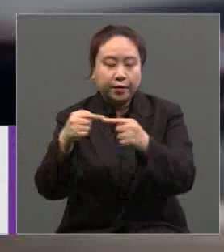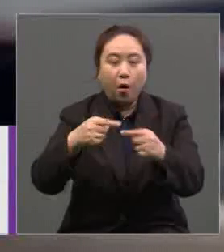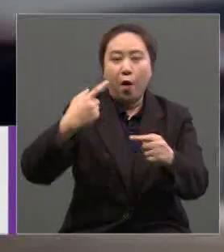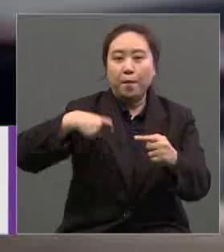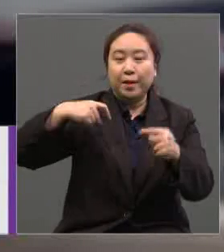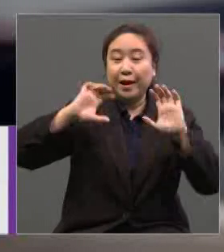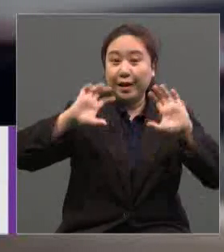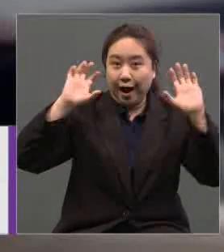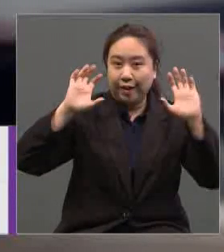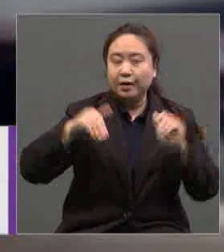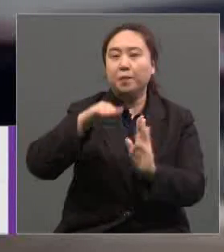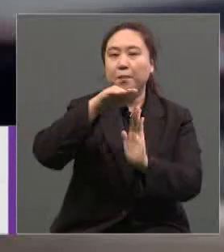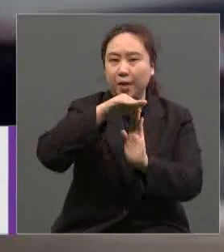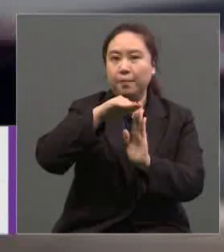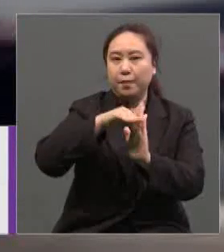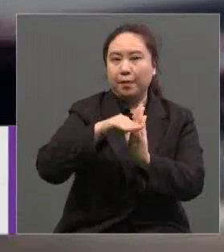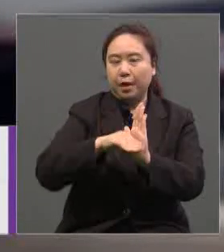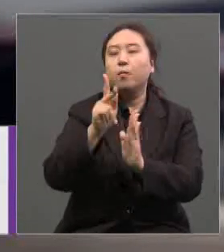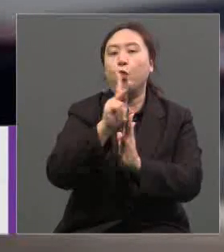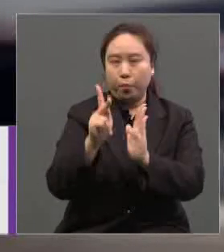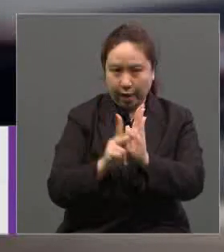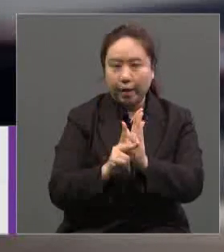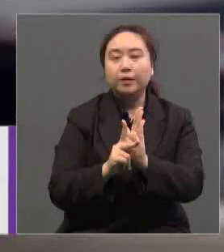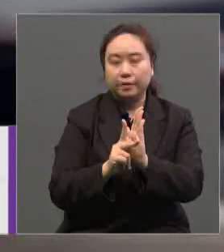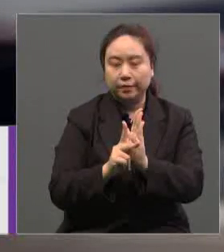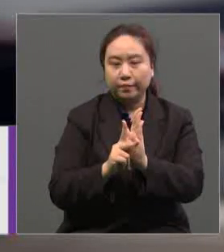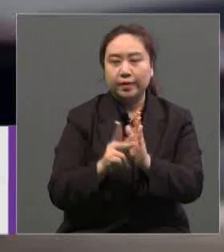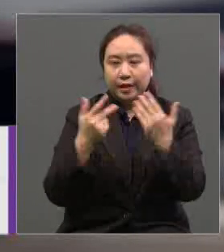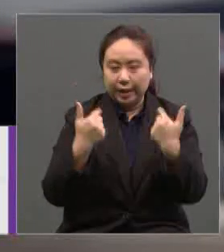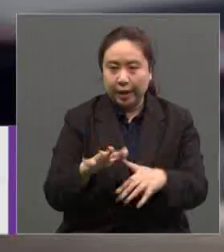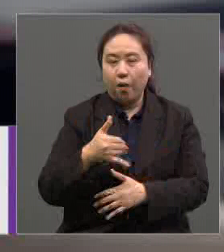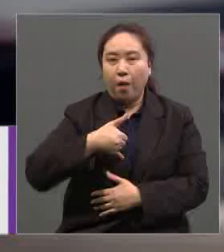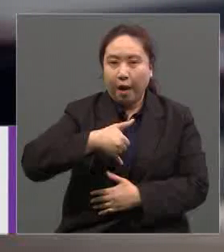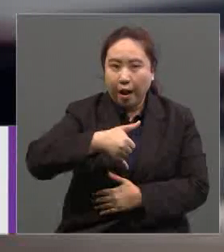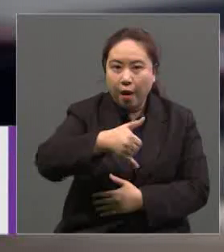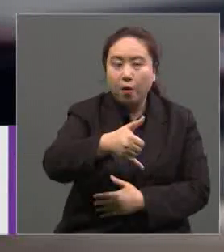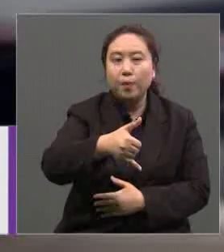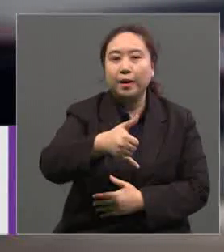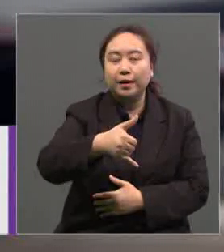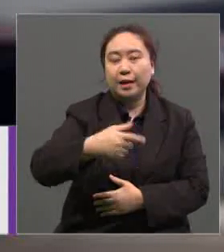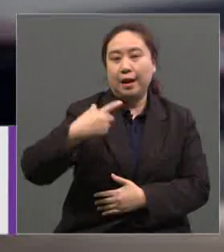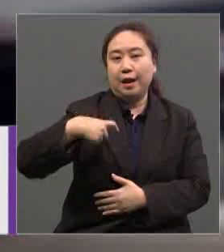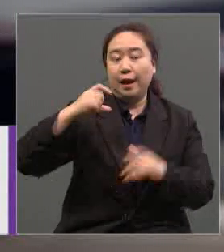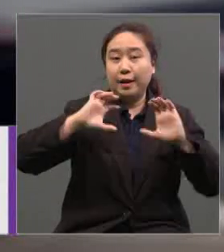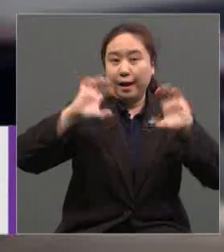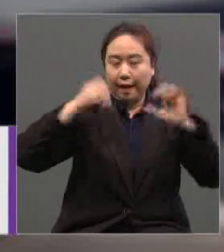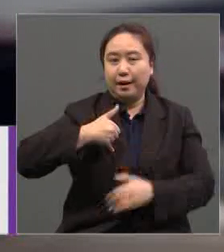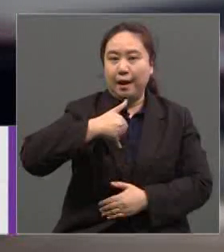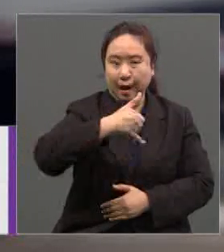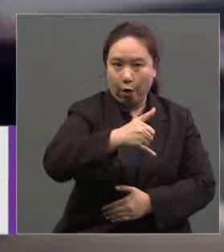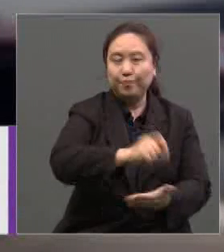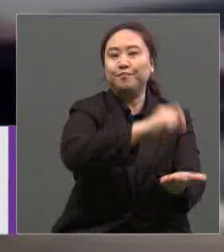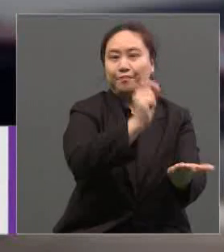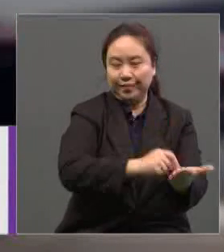ซึ่งก็ถือว่าเป็นตามขั้นตอนของกฎหมายค่ะแล้วก็จะไปรายงานตัวต่อทางสำนักอัยการเรียบร้อยนะ